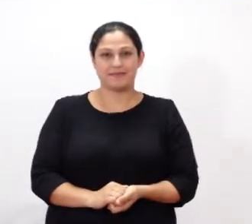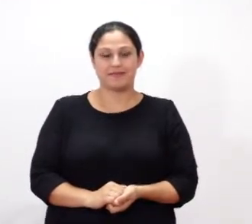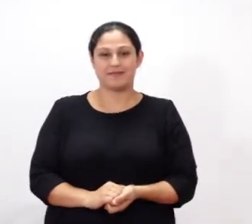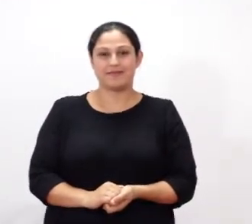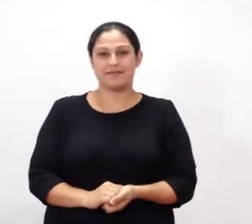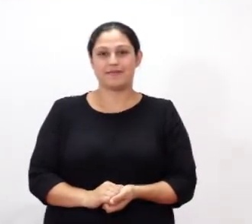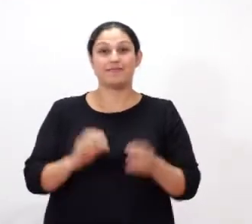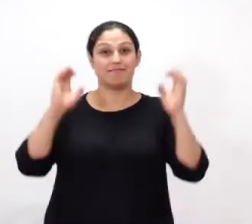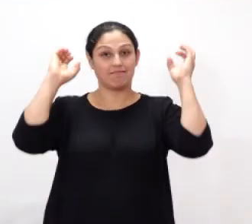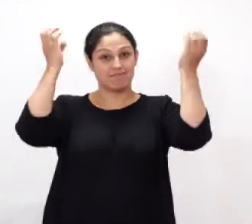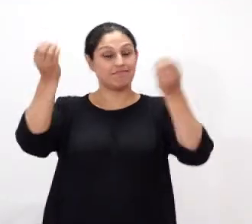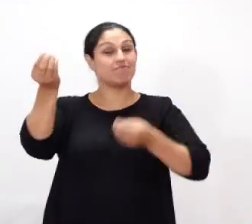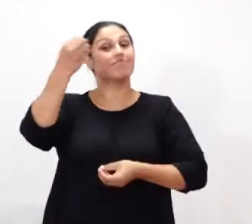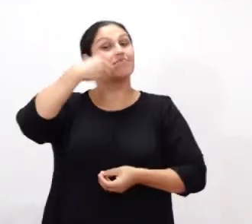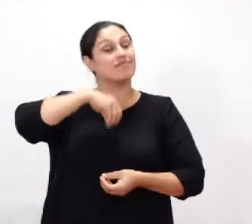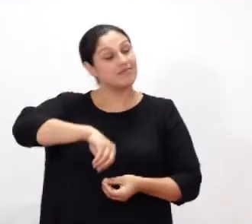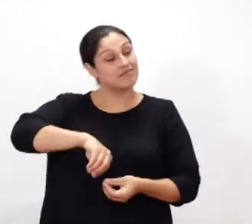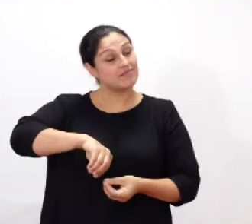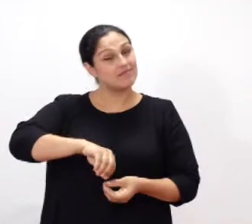خوش